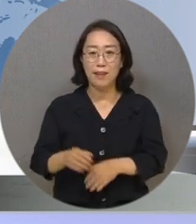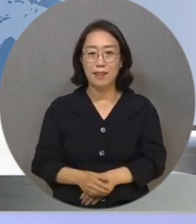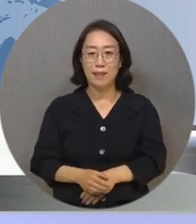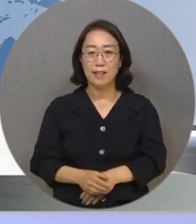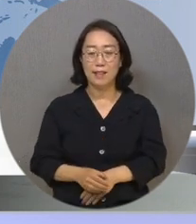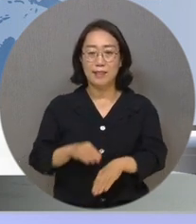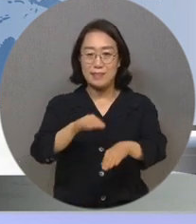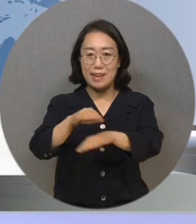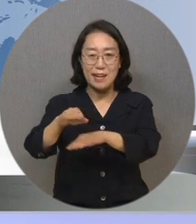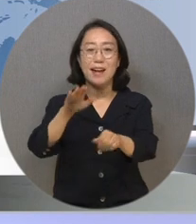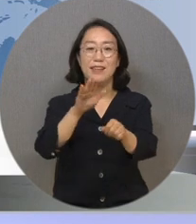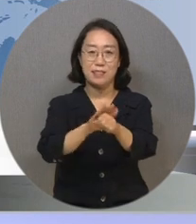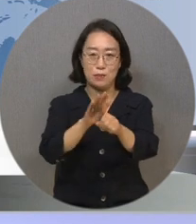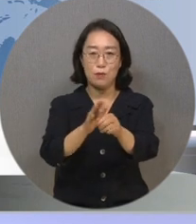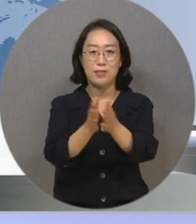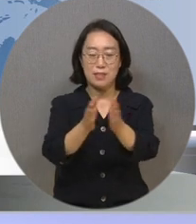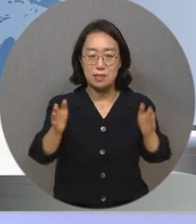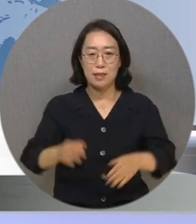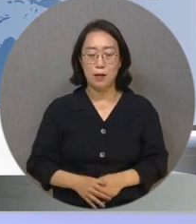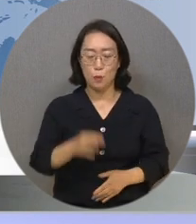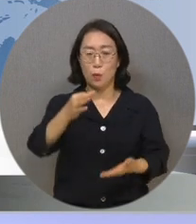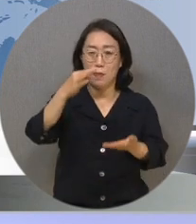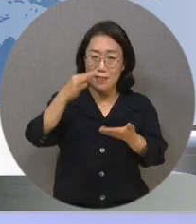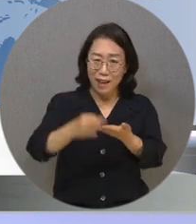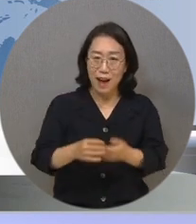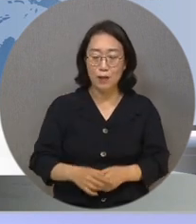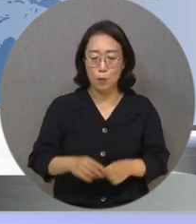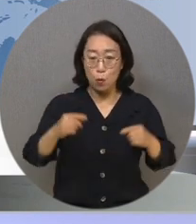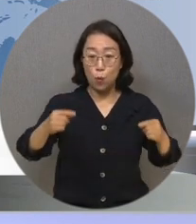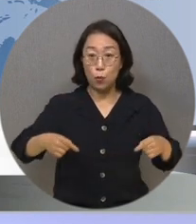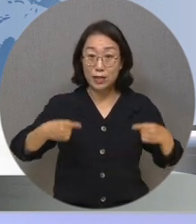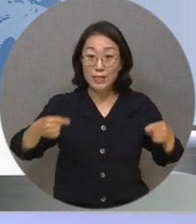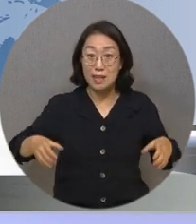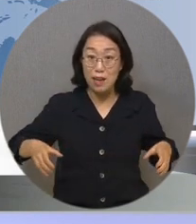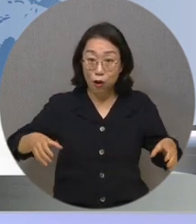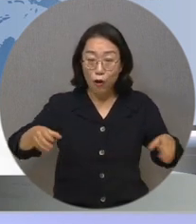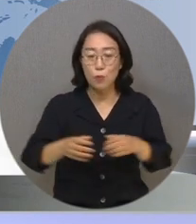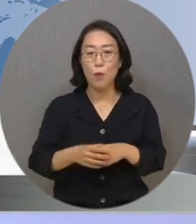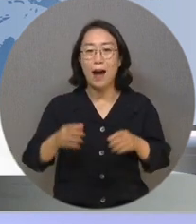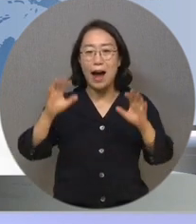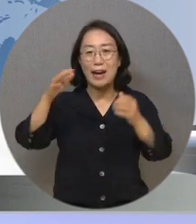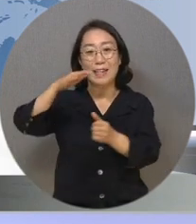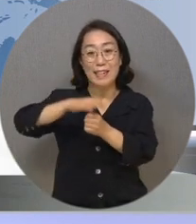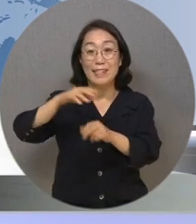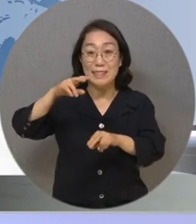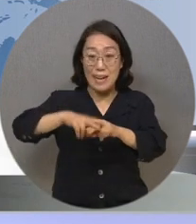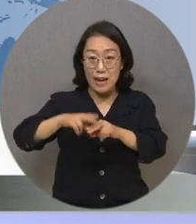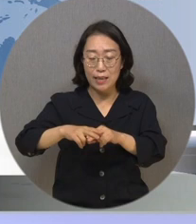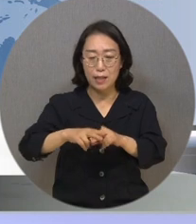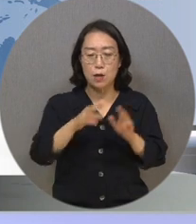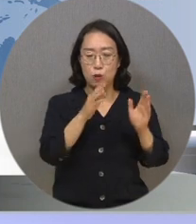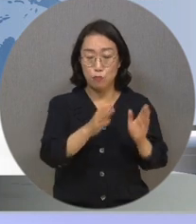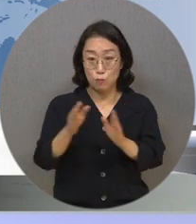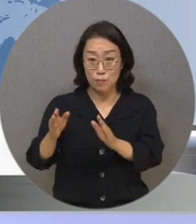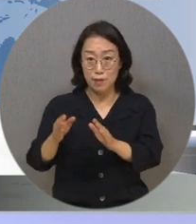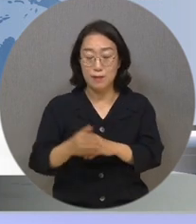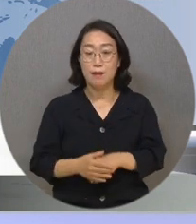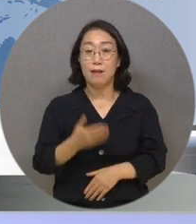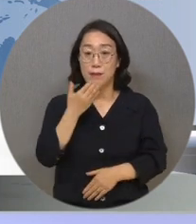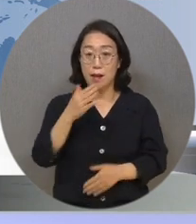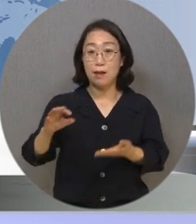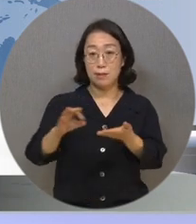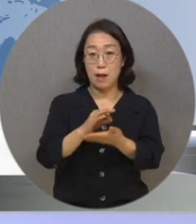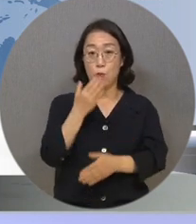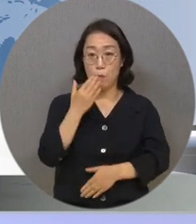차량을 운영합니다. 저렴한 비용으로 휠체어 리프트, 영유아 카시트 등 맞춤 설계가 되어 있는 차량을 이용할 수